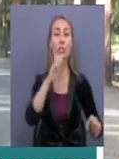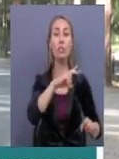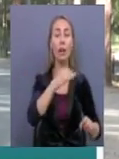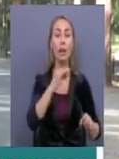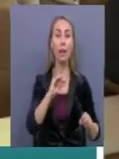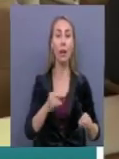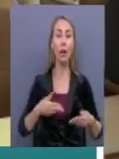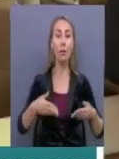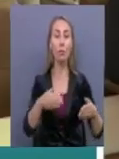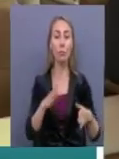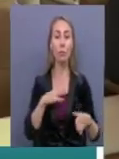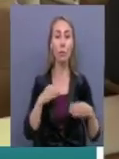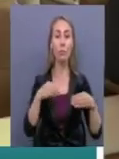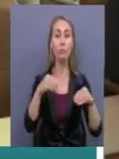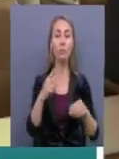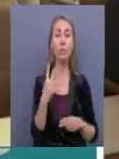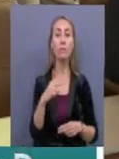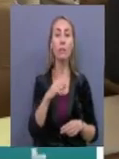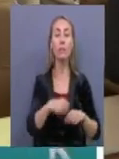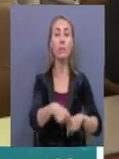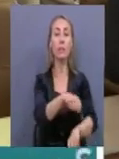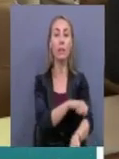мен туристік нысандар салу ісіне басымдық берілген.